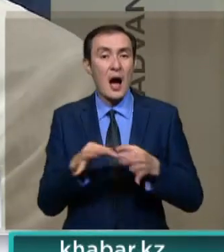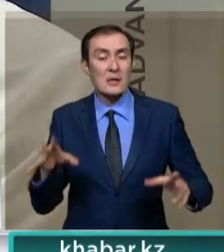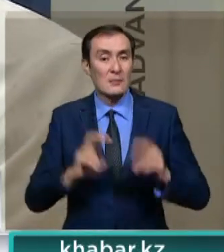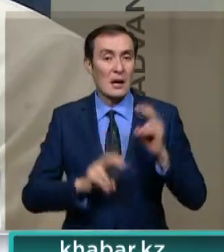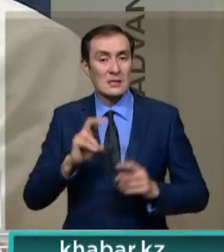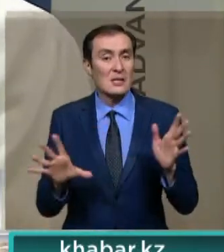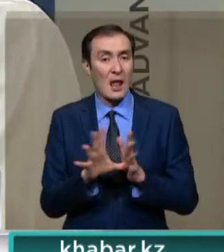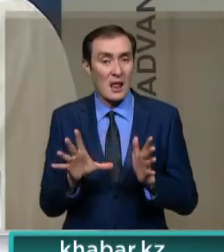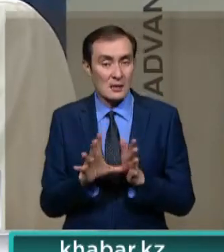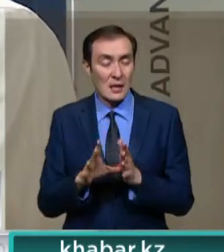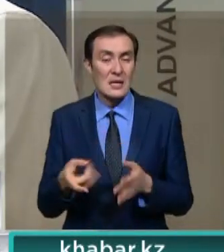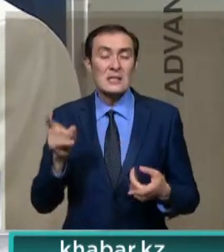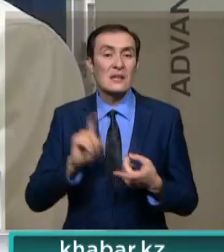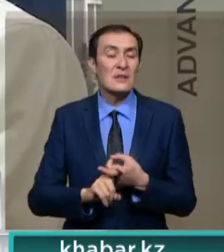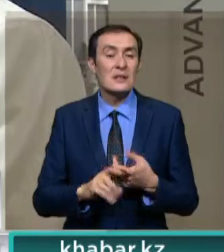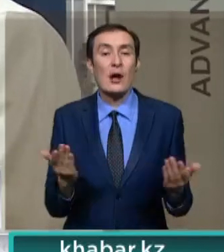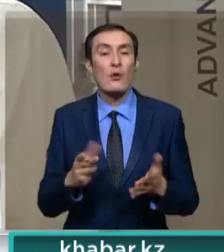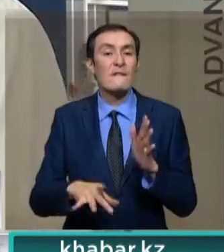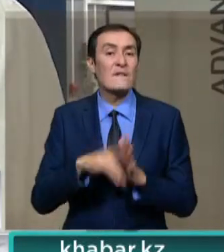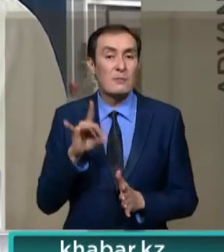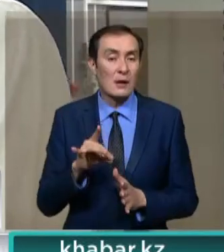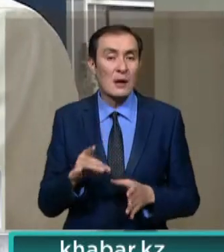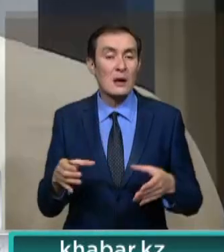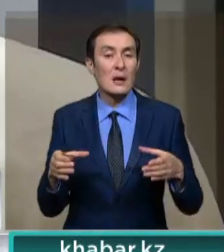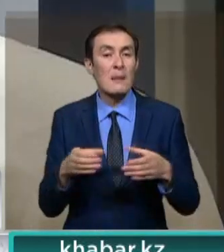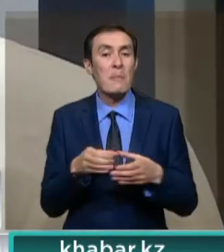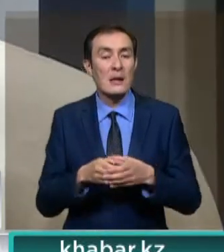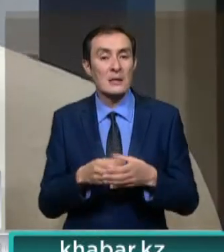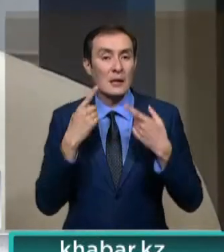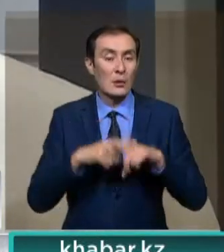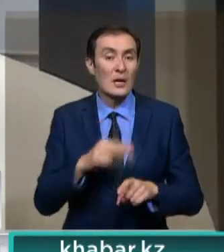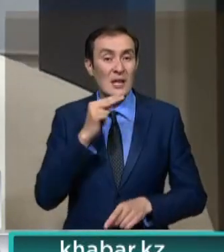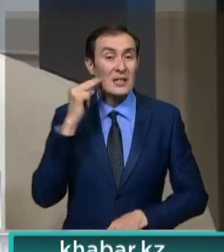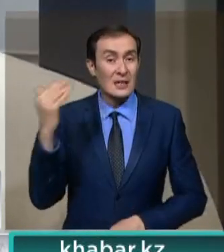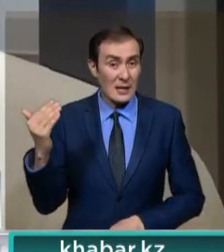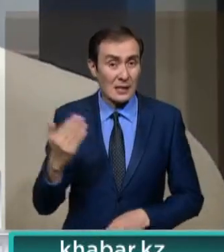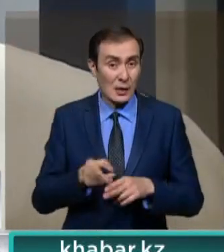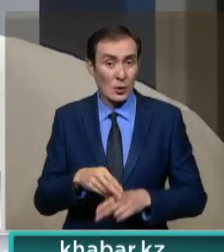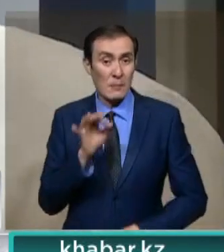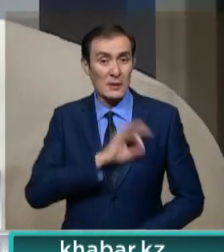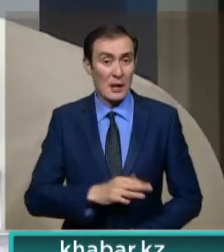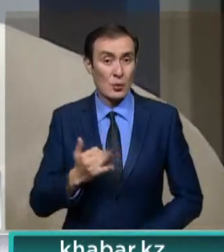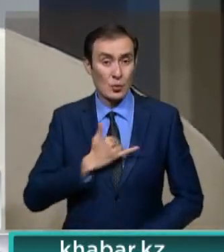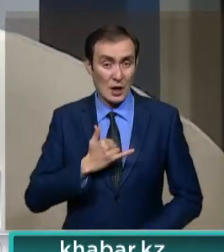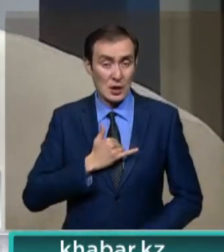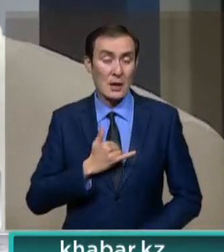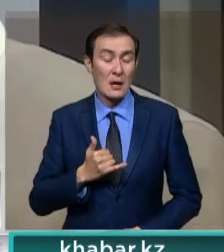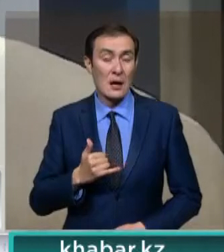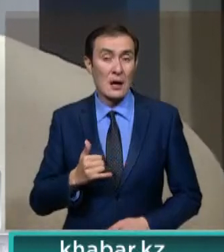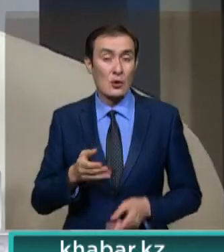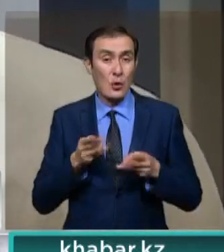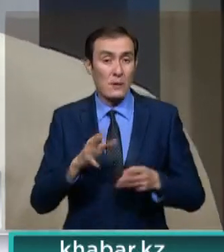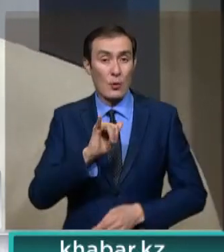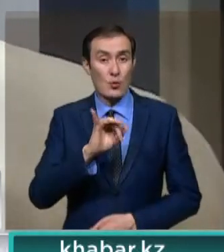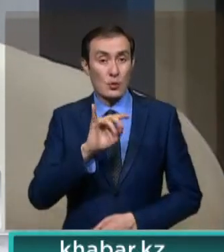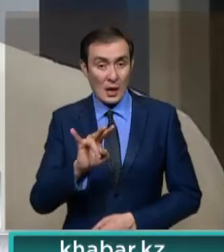будет зависеть от выбора поставщика технологии. Китайские партнеры, которые потребляют наши сборки, наш